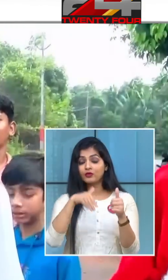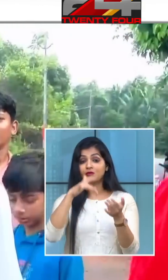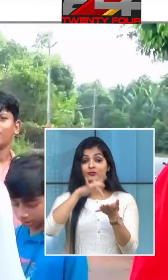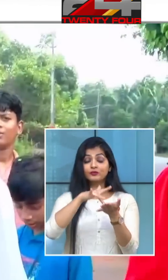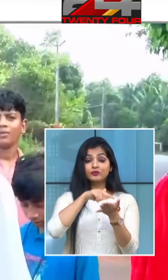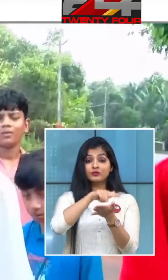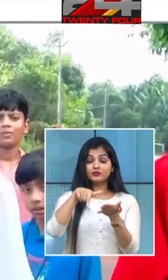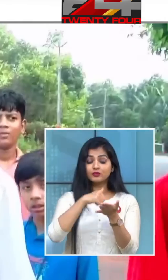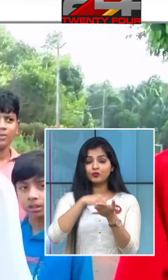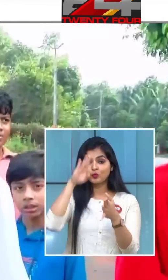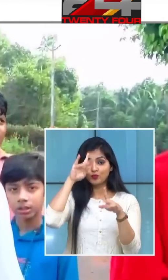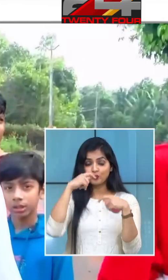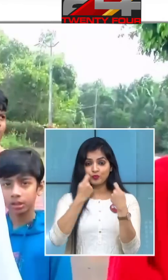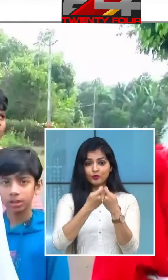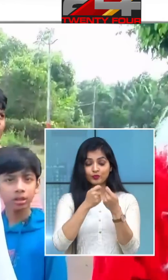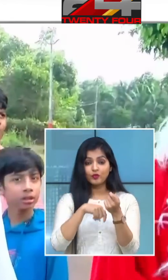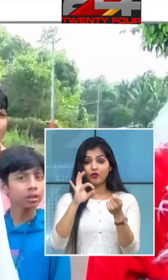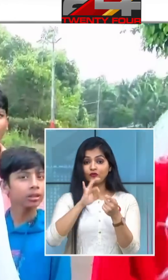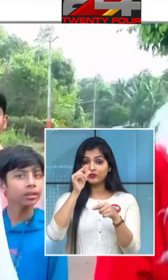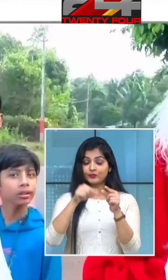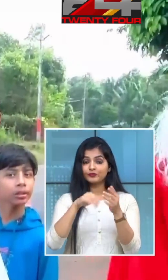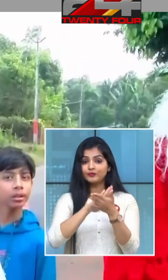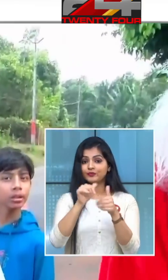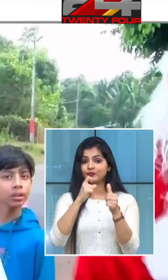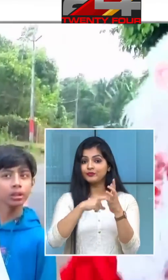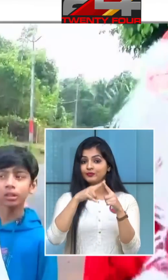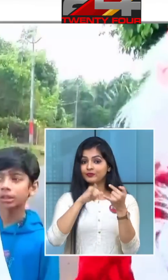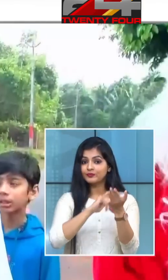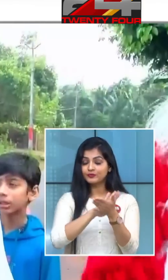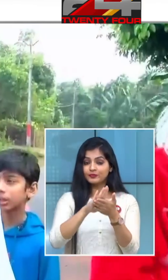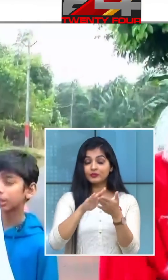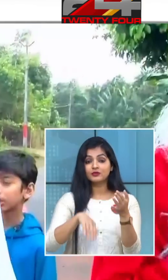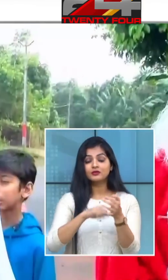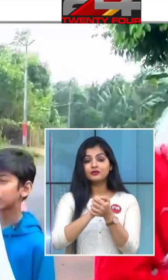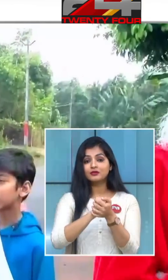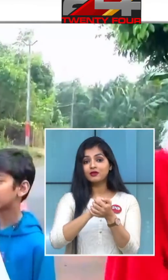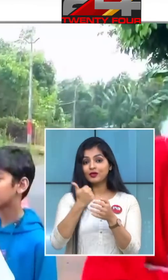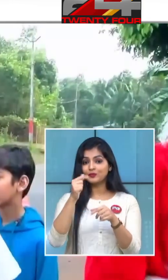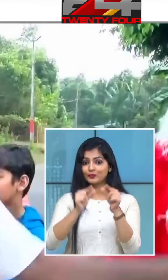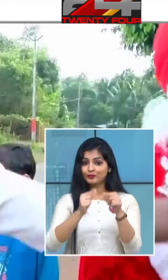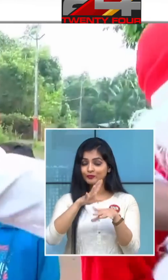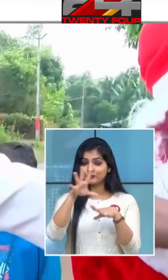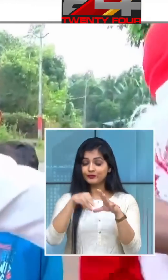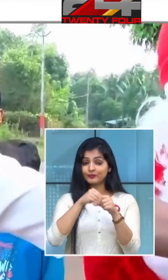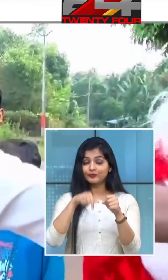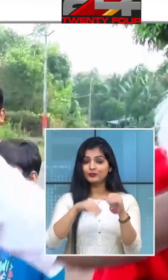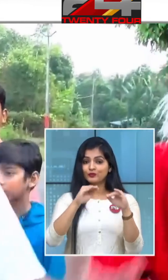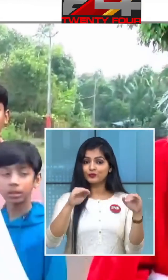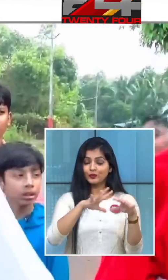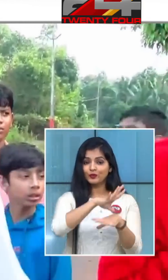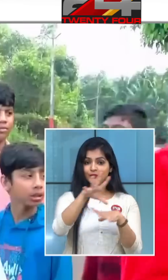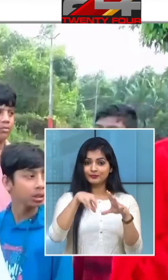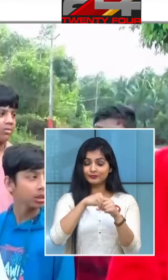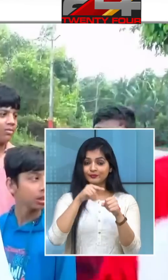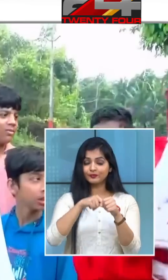ഒരു പോലീസ് ഉദ്യോഗസ്ഥൻ ഹരീഷും അതുപോലെ തന്നെ സതീശൻ, ജോബി എന്നിവരുടെ നേതൃത്വത്തിൽ ഈ നിൽക്കുന്ന കുട്ടികൾ